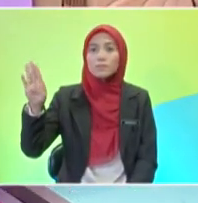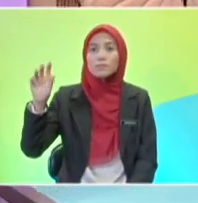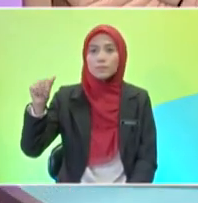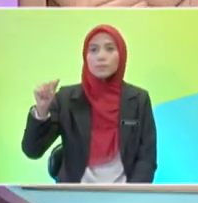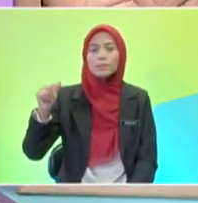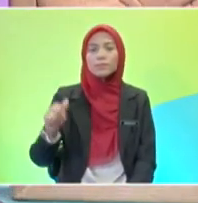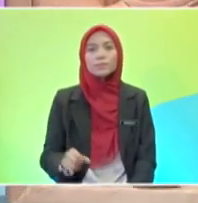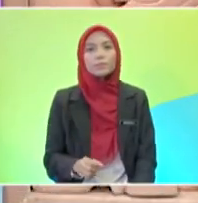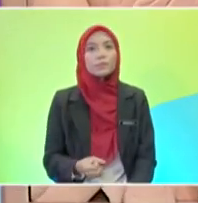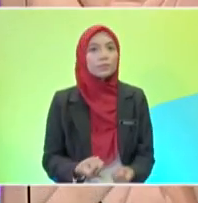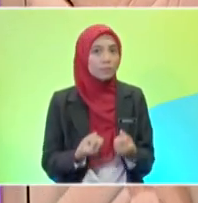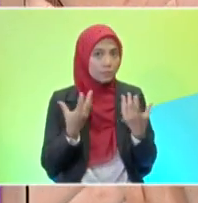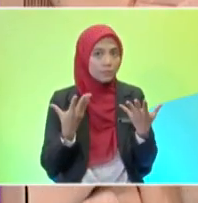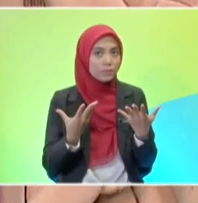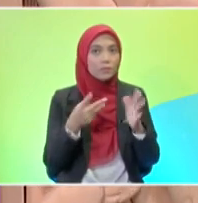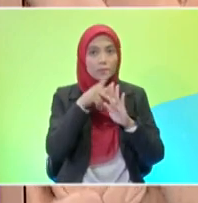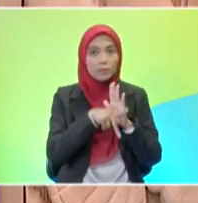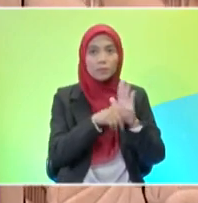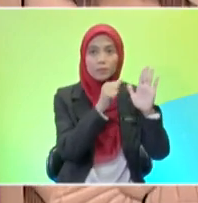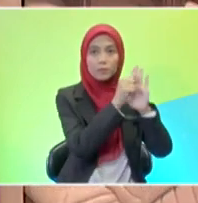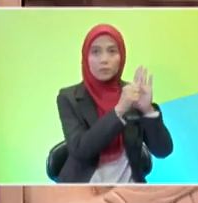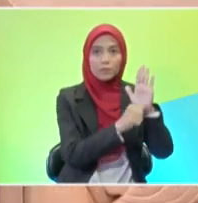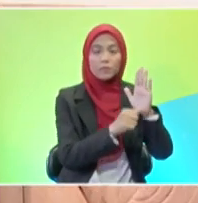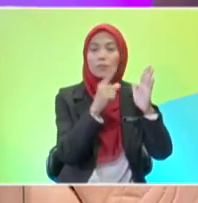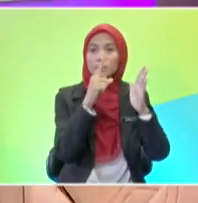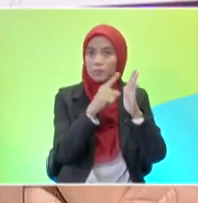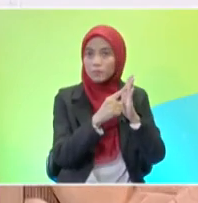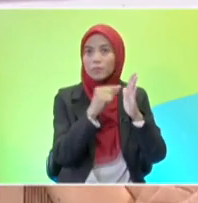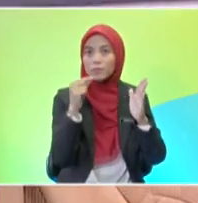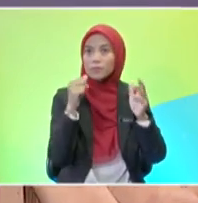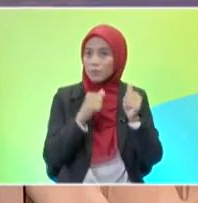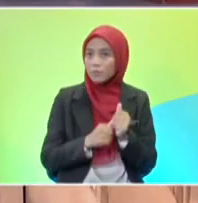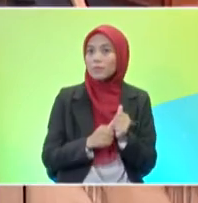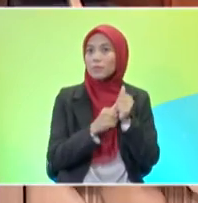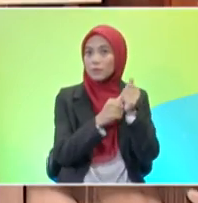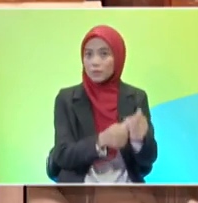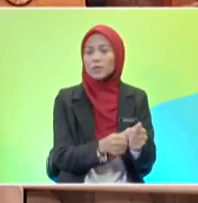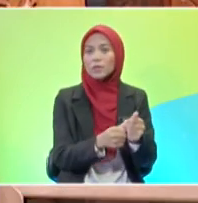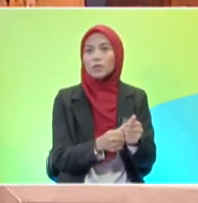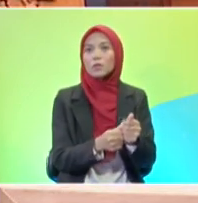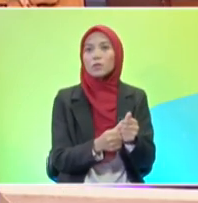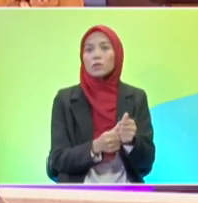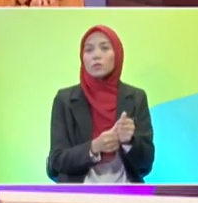kebanyakan pengungkit ini Memilih motif nih berdasarkan sifat-sifat tertentulah